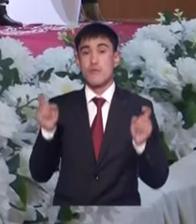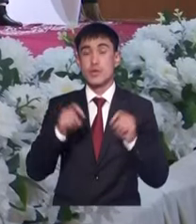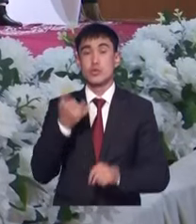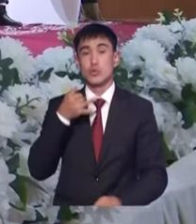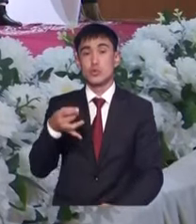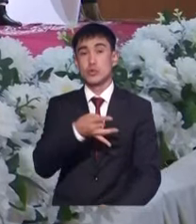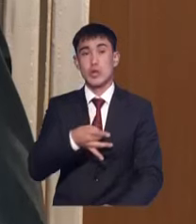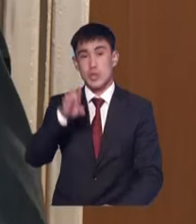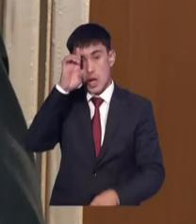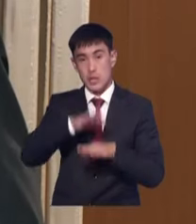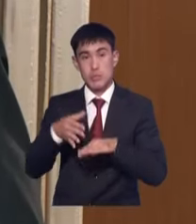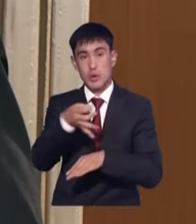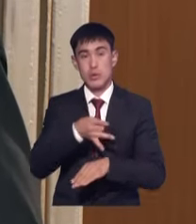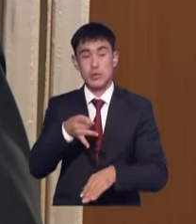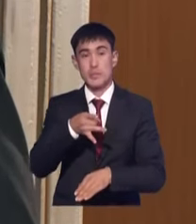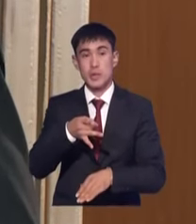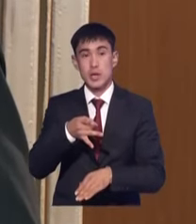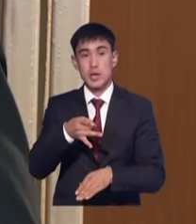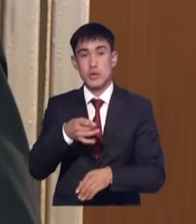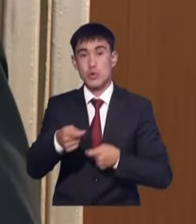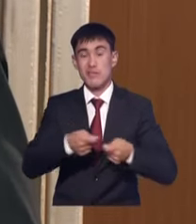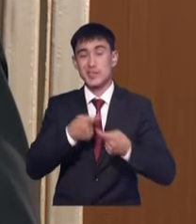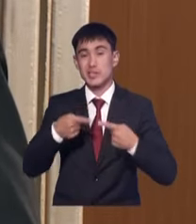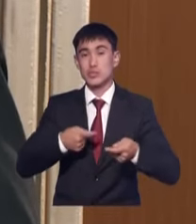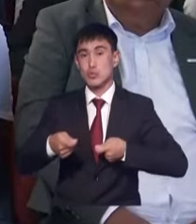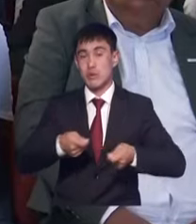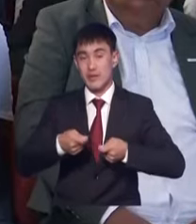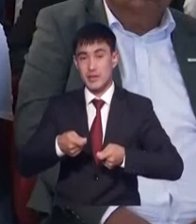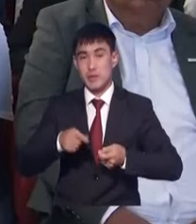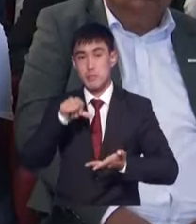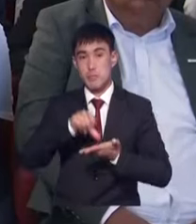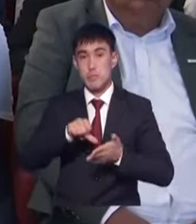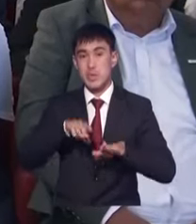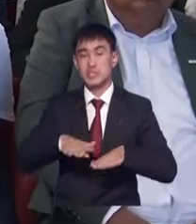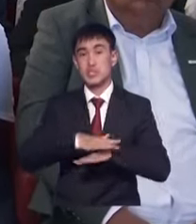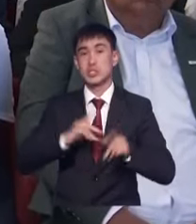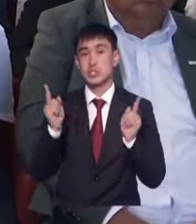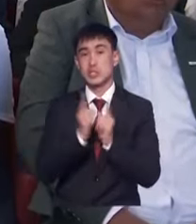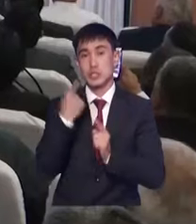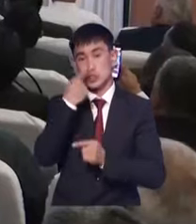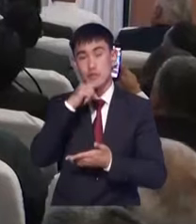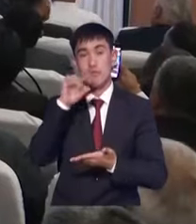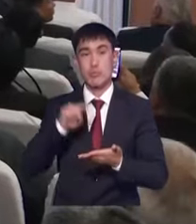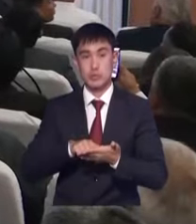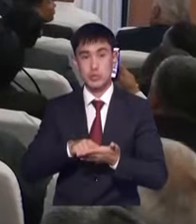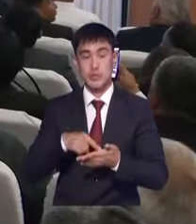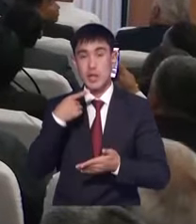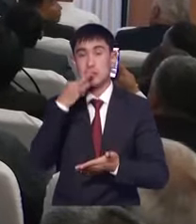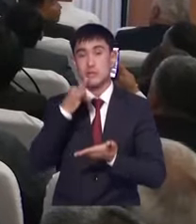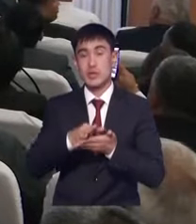Уйгурский район аким области Марат Султангазиев и руководители различных управлений приняли местных граждан с личными вопросами и